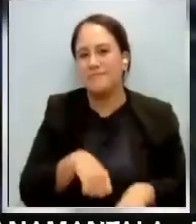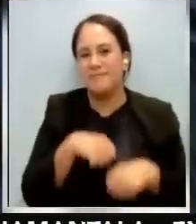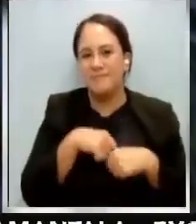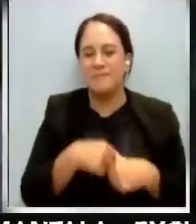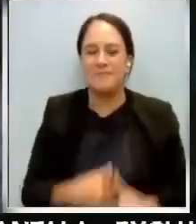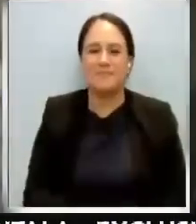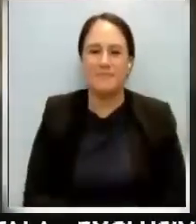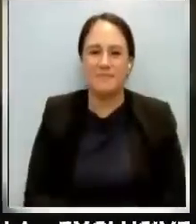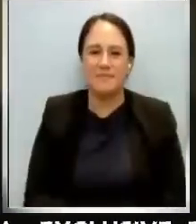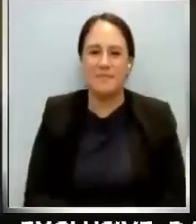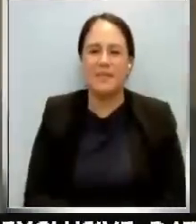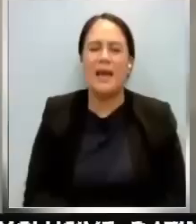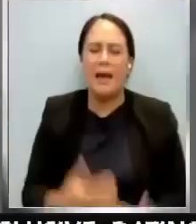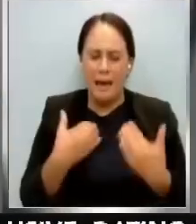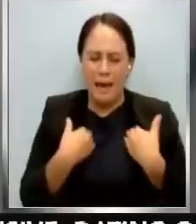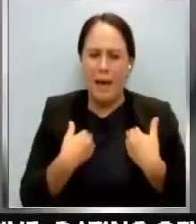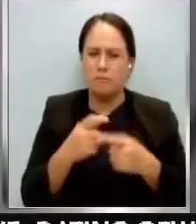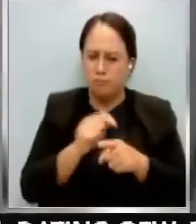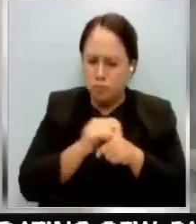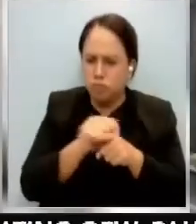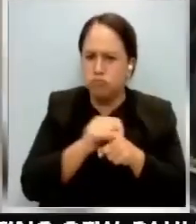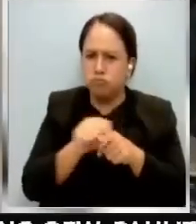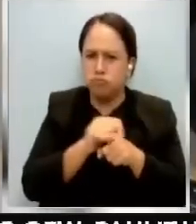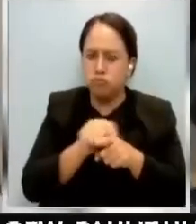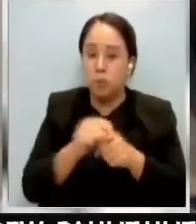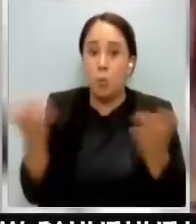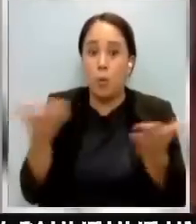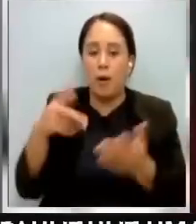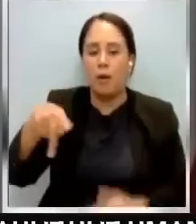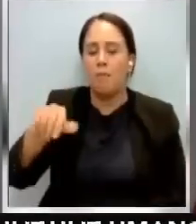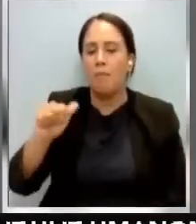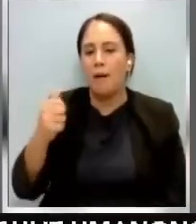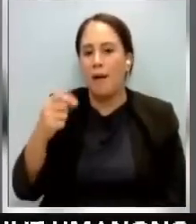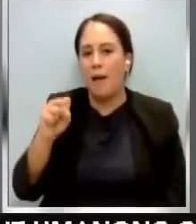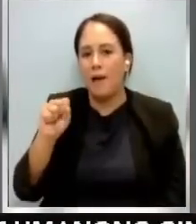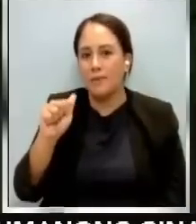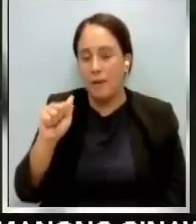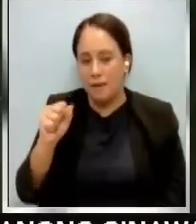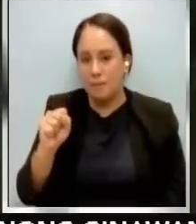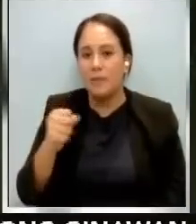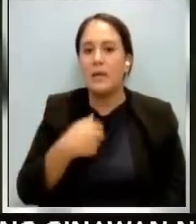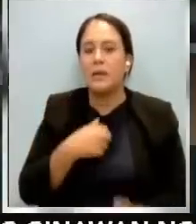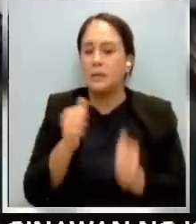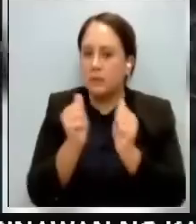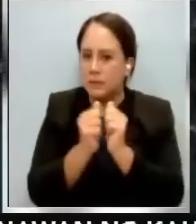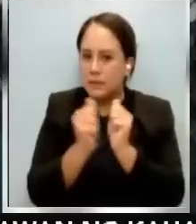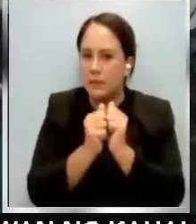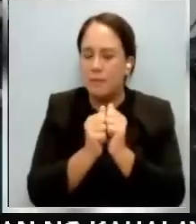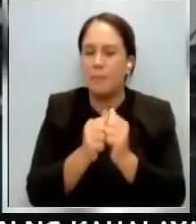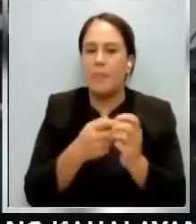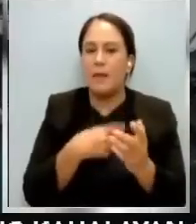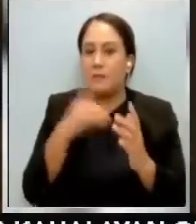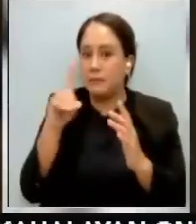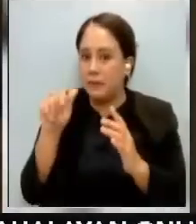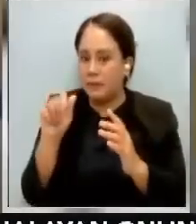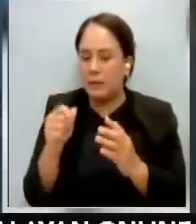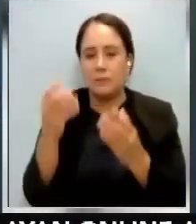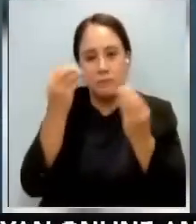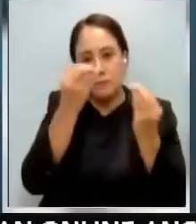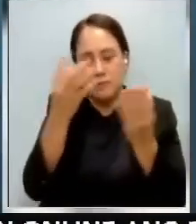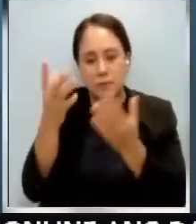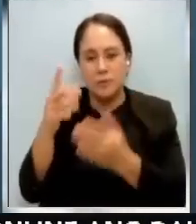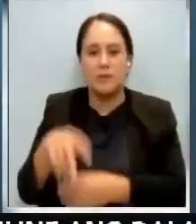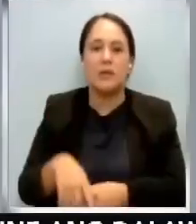Dumaan sa masusing training sa PAGASA ang apat na weather presenter at katuwang ang datos at impormasyon ng PAGASA, pati ang